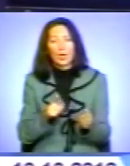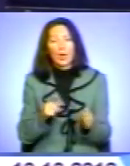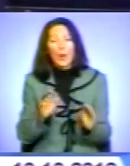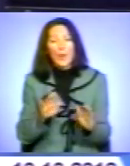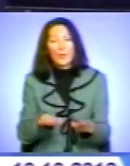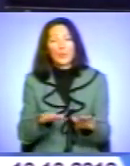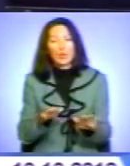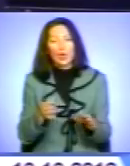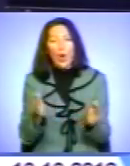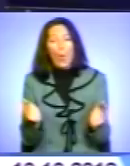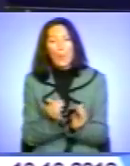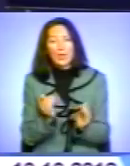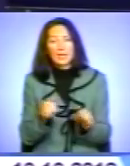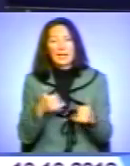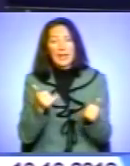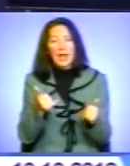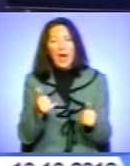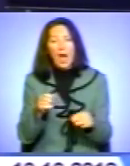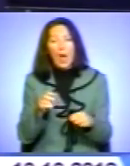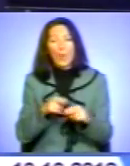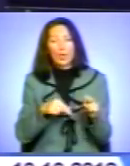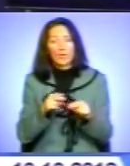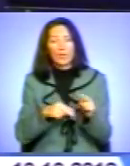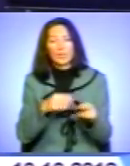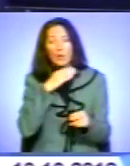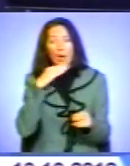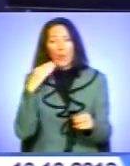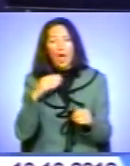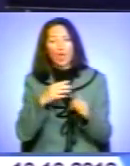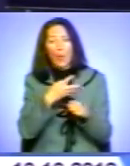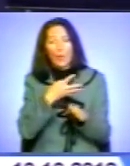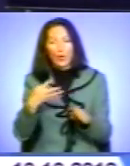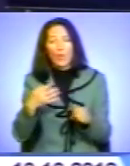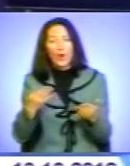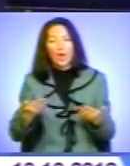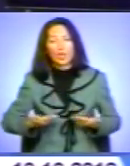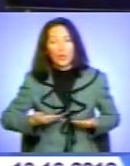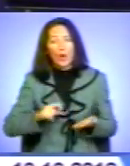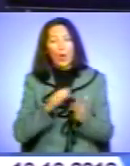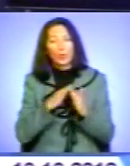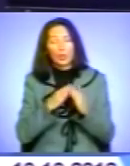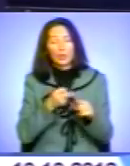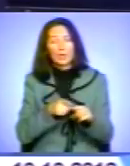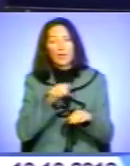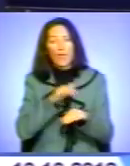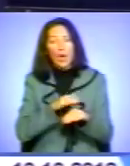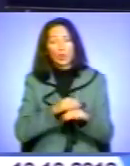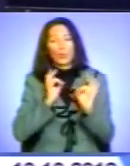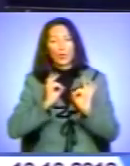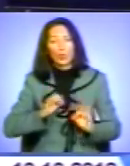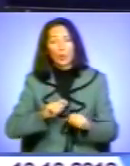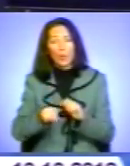будівництва багатоповерхового житлового будинку в Івано-Франківську. За цим фактом прокуратура Івано-Франківської області